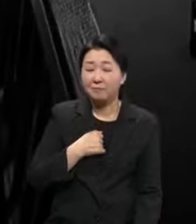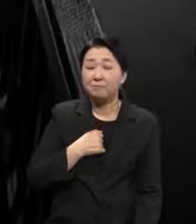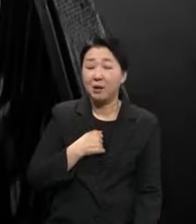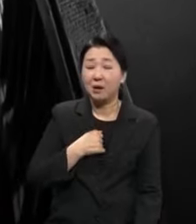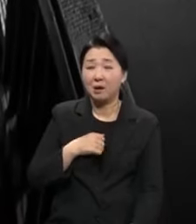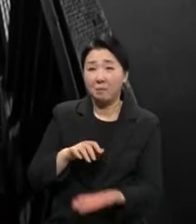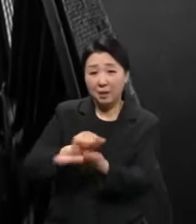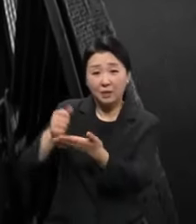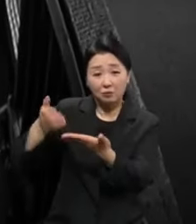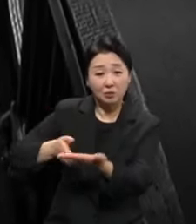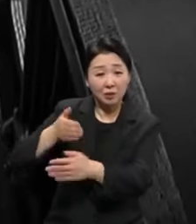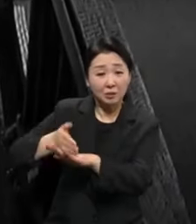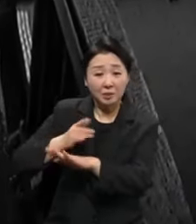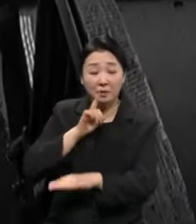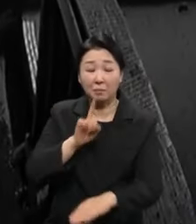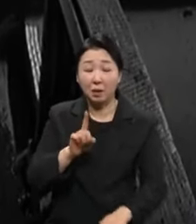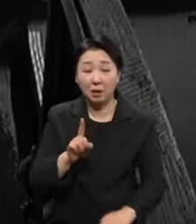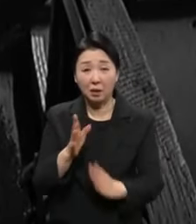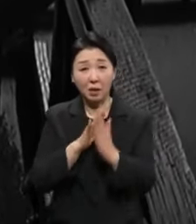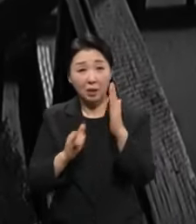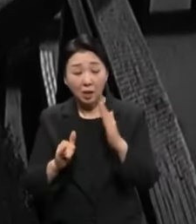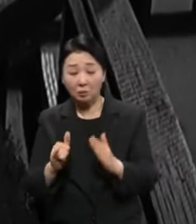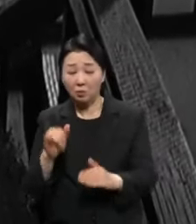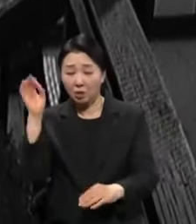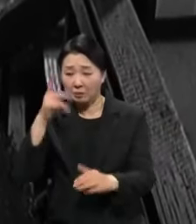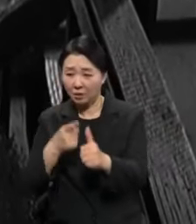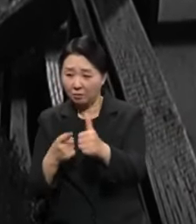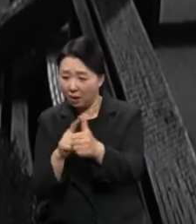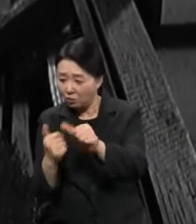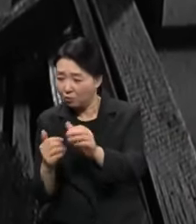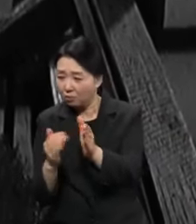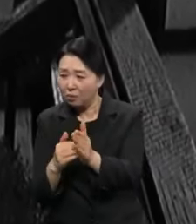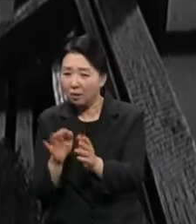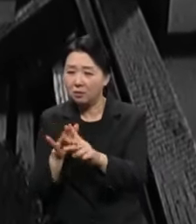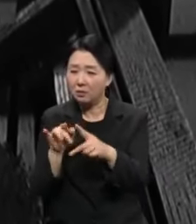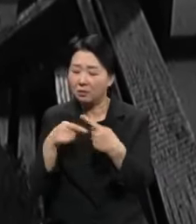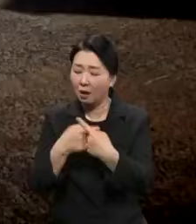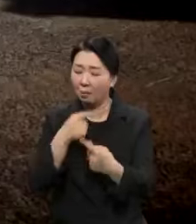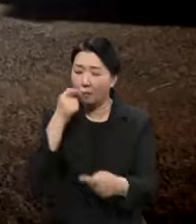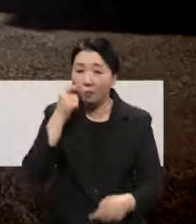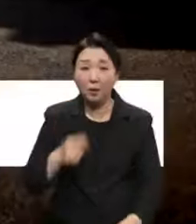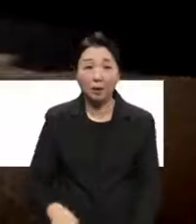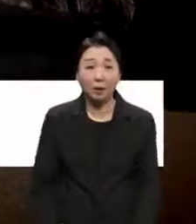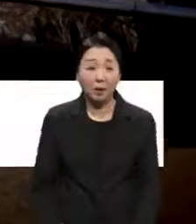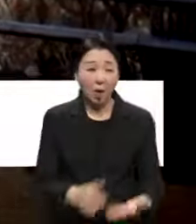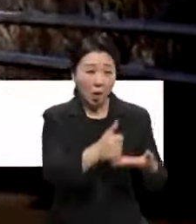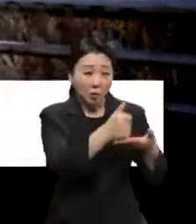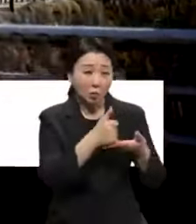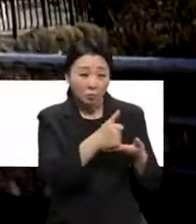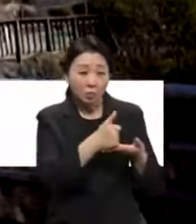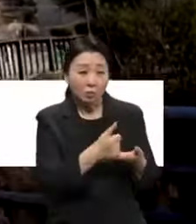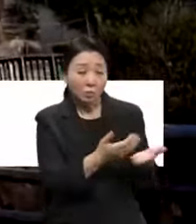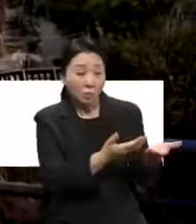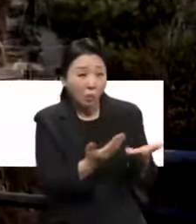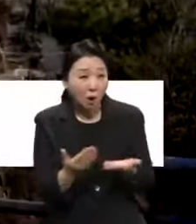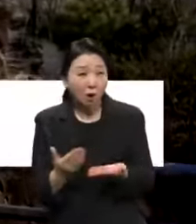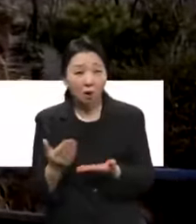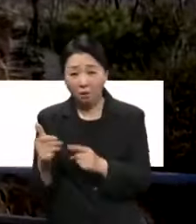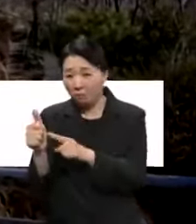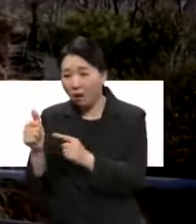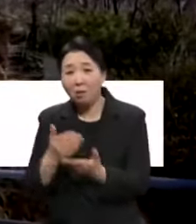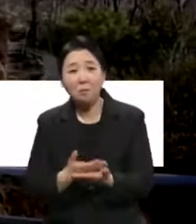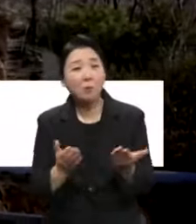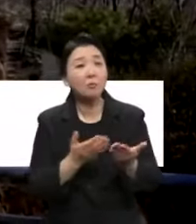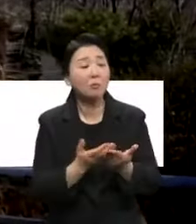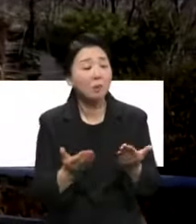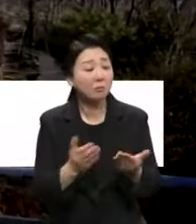유족들은 지금도 민 씨가 당한 갑작스런 죽음을 납득하지 못하고 있습니다. 투숙객들한테고 많이 베풀고 그쪽에 놓은